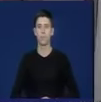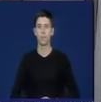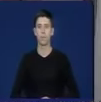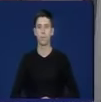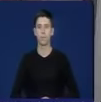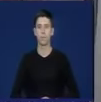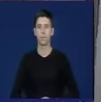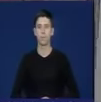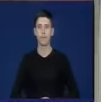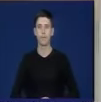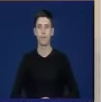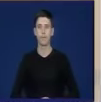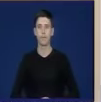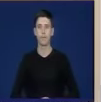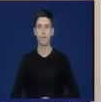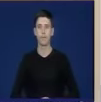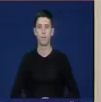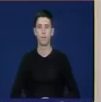çox deyiləcək